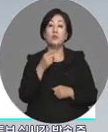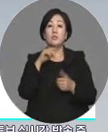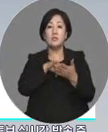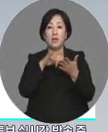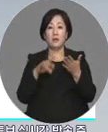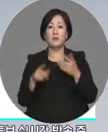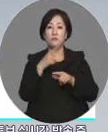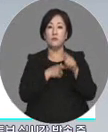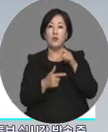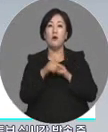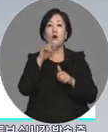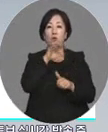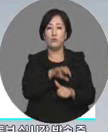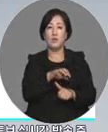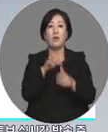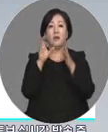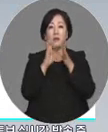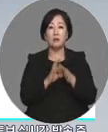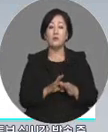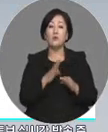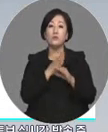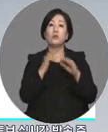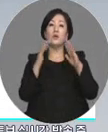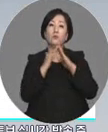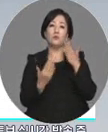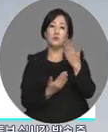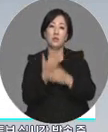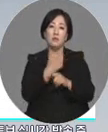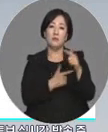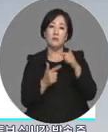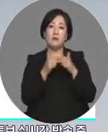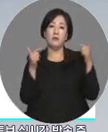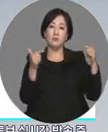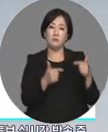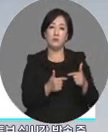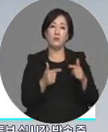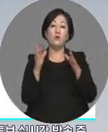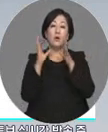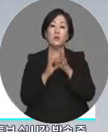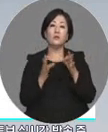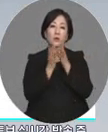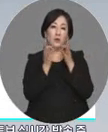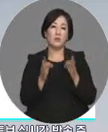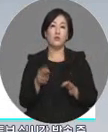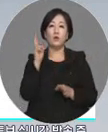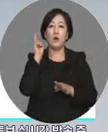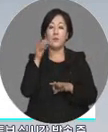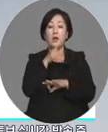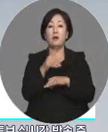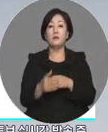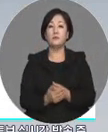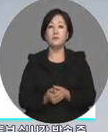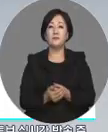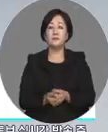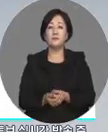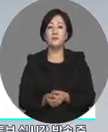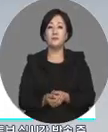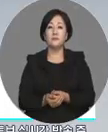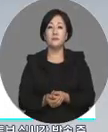등에서 규제가 그대로 이어져 부동산 시장의 침체도 한동안 계속될 전망입니다. 김진구 기자입니다.